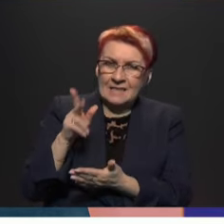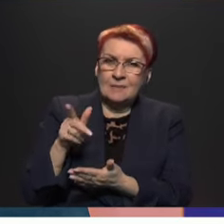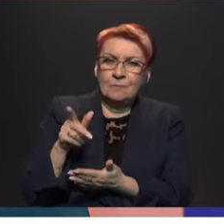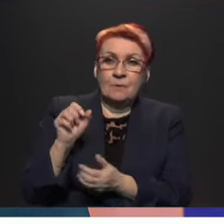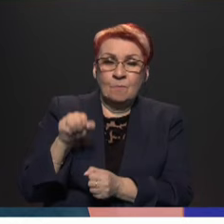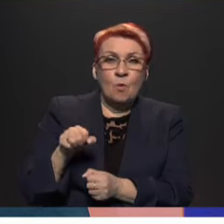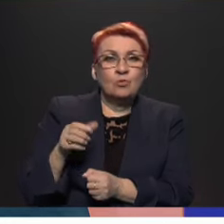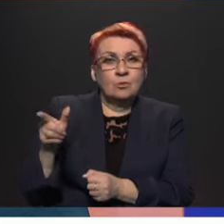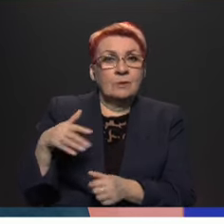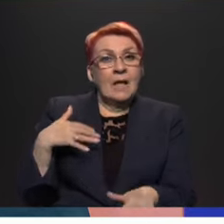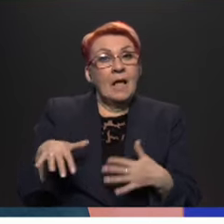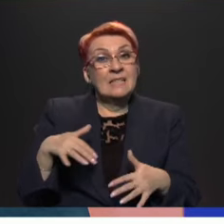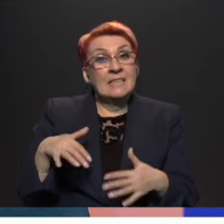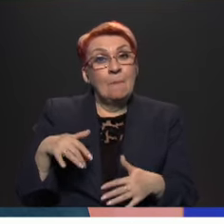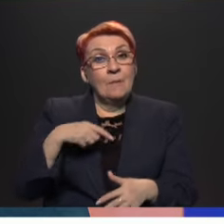дать слабину,